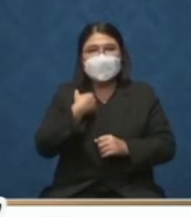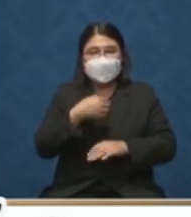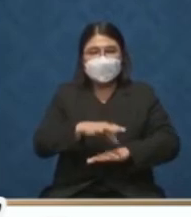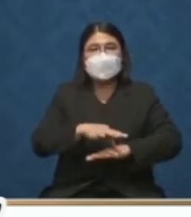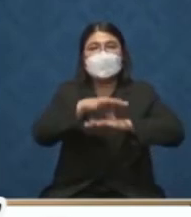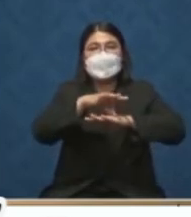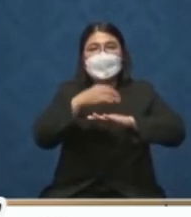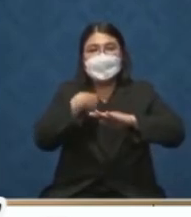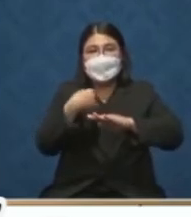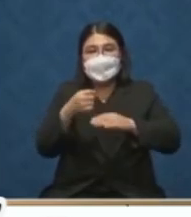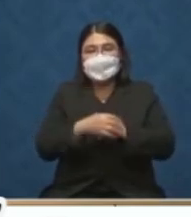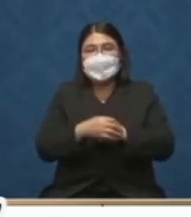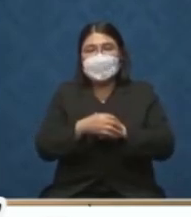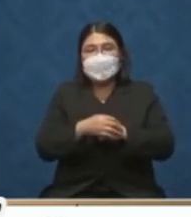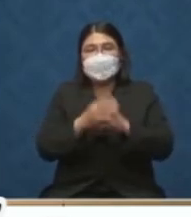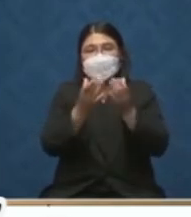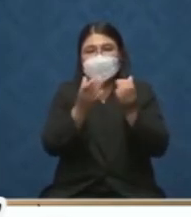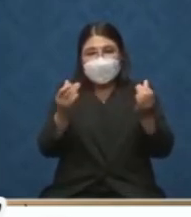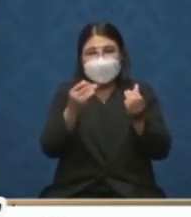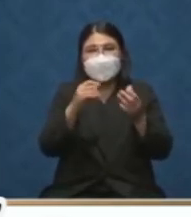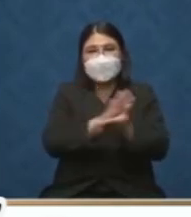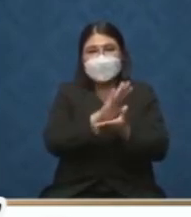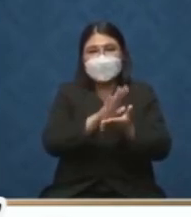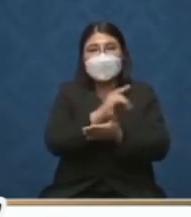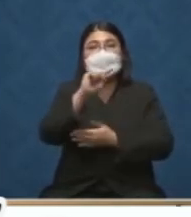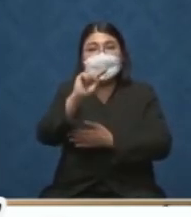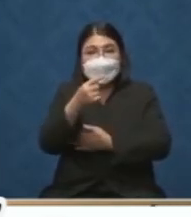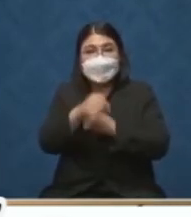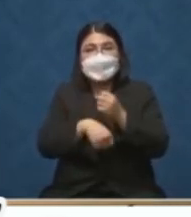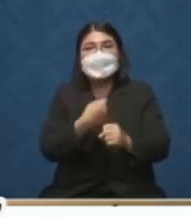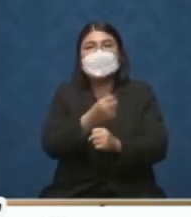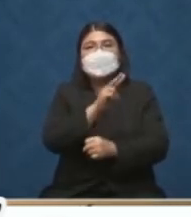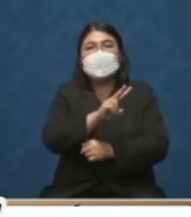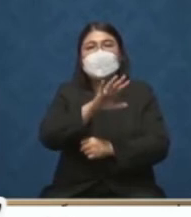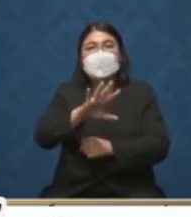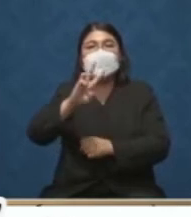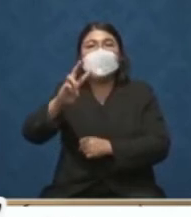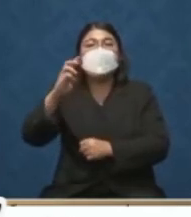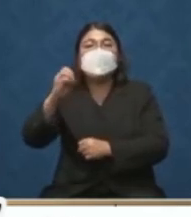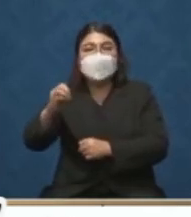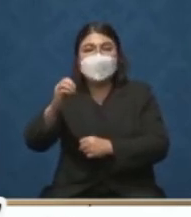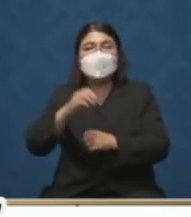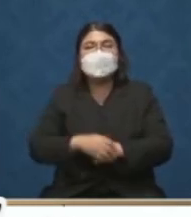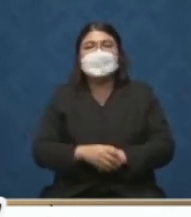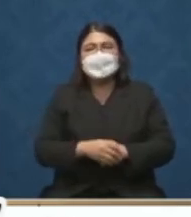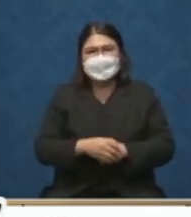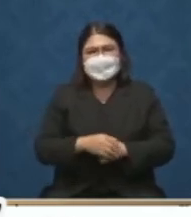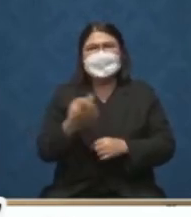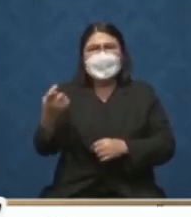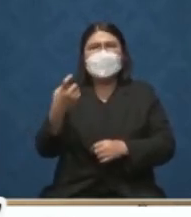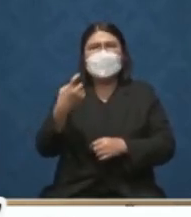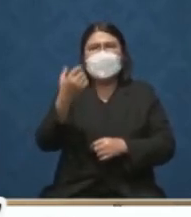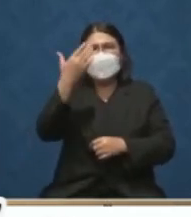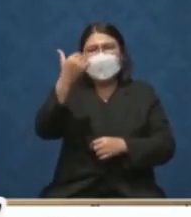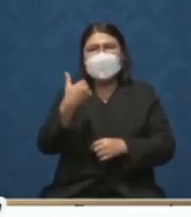คณะปฏิวัติไม่ยอมรับจึงมีการตั้งคณะร่างรัฐธรรมนูญฉบับ